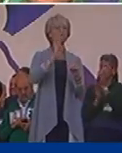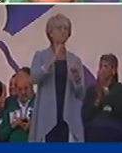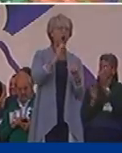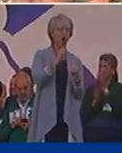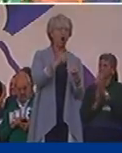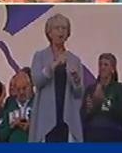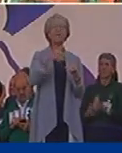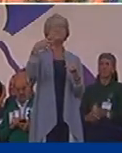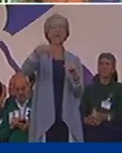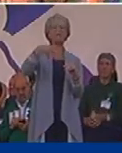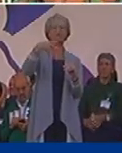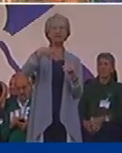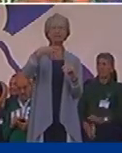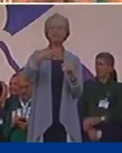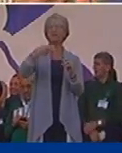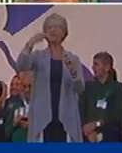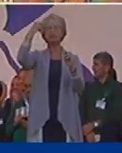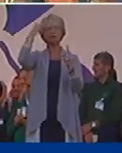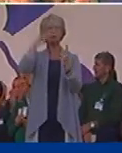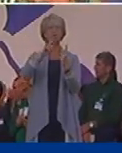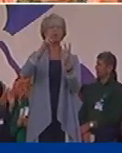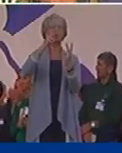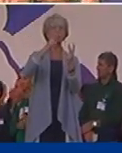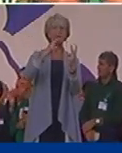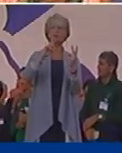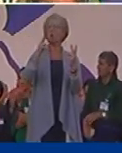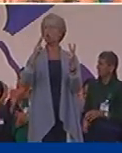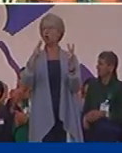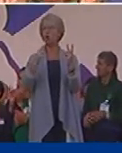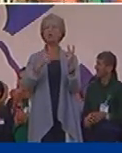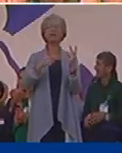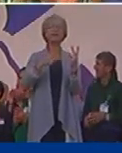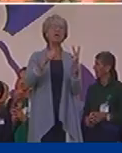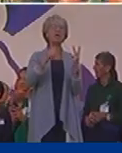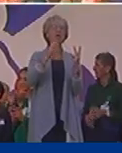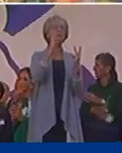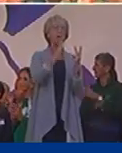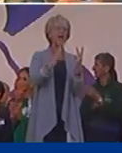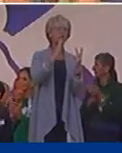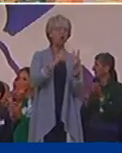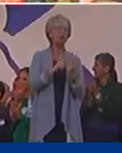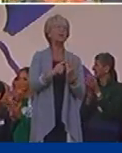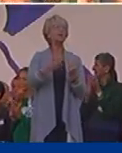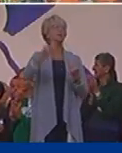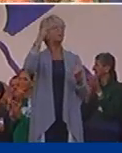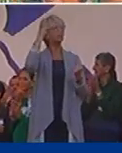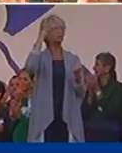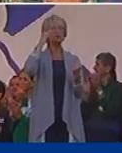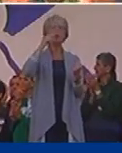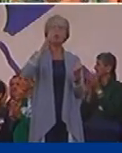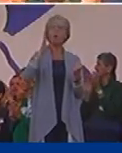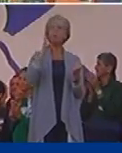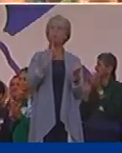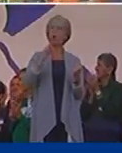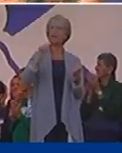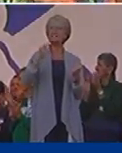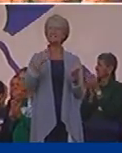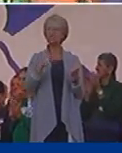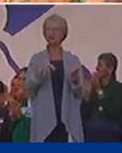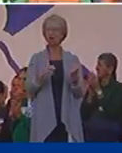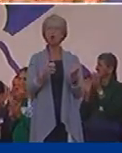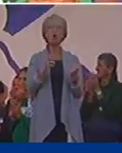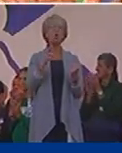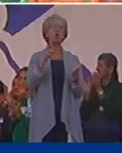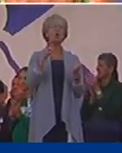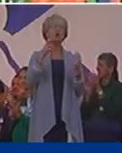Mauro Manfredini, ricordiamo Roberto Ronchi, ricordiamo ricordiamo Gibo Parassino, ricordiamo Vittoria